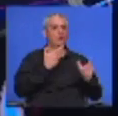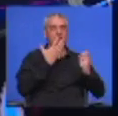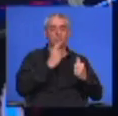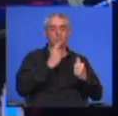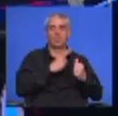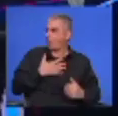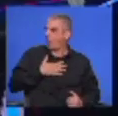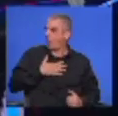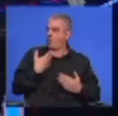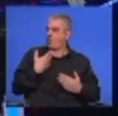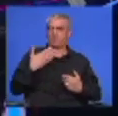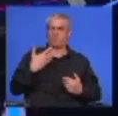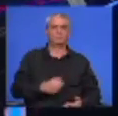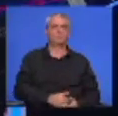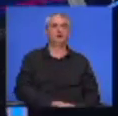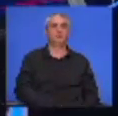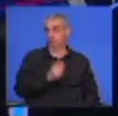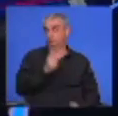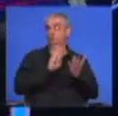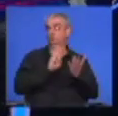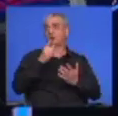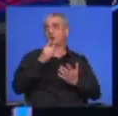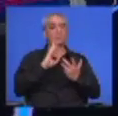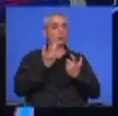עם... עם עלייה